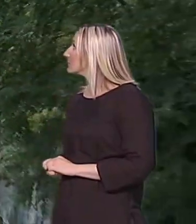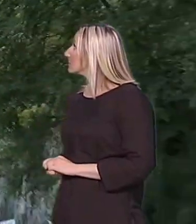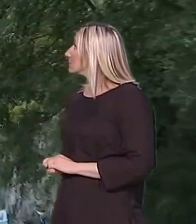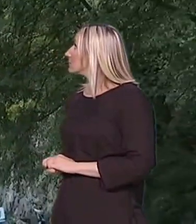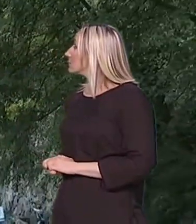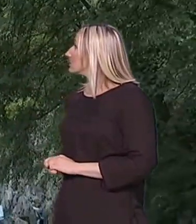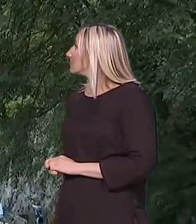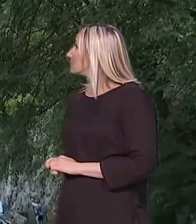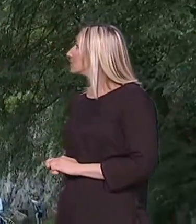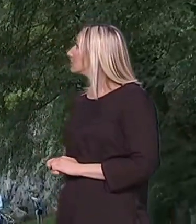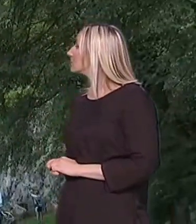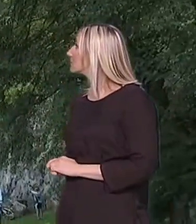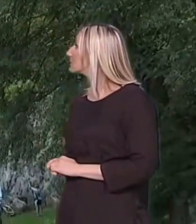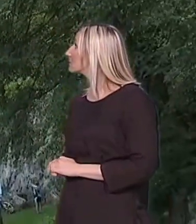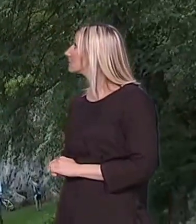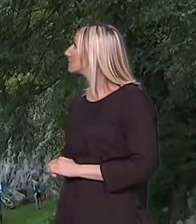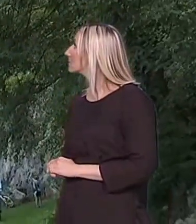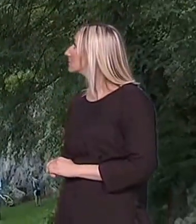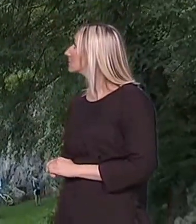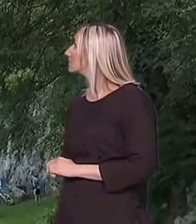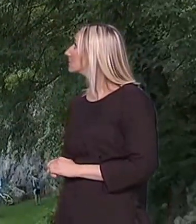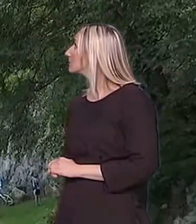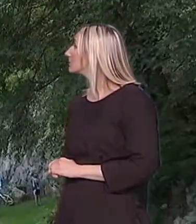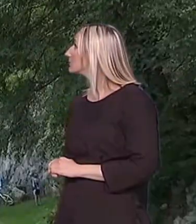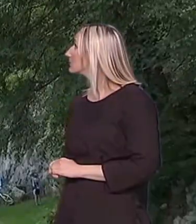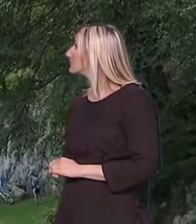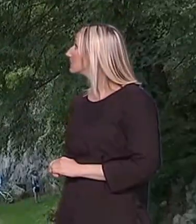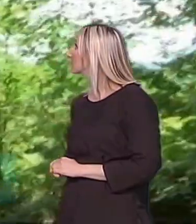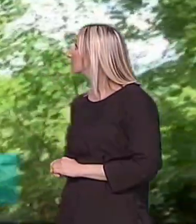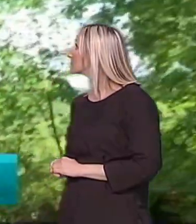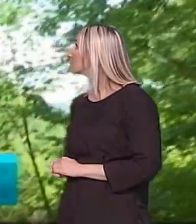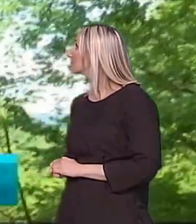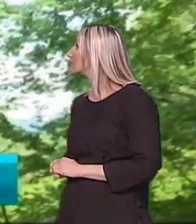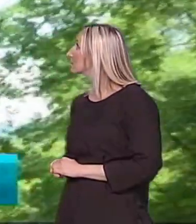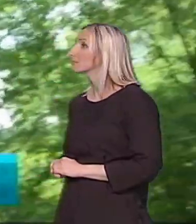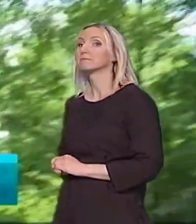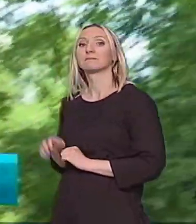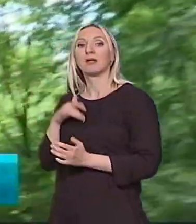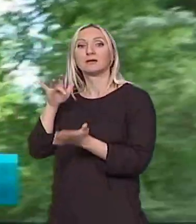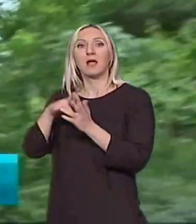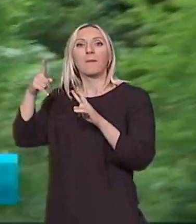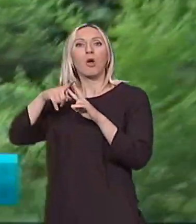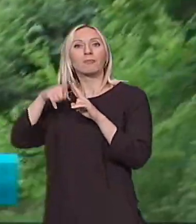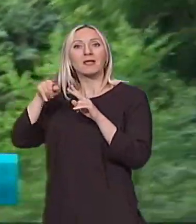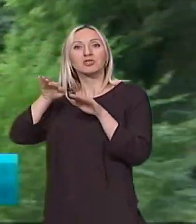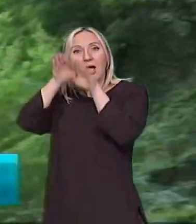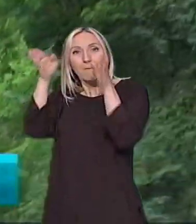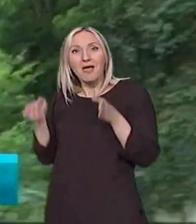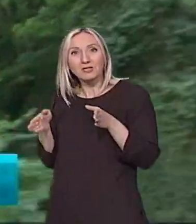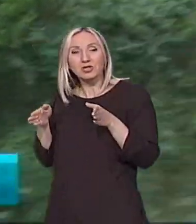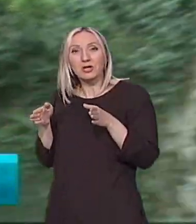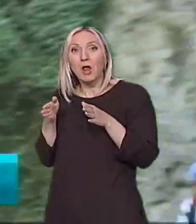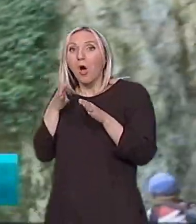Ajde. Dolazimo do Potpećke pećine. Njen ulaz